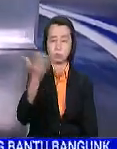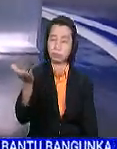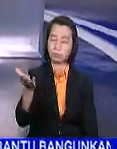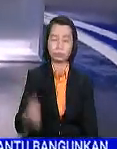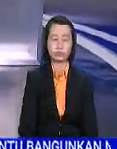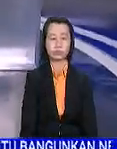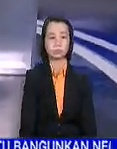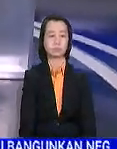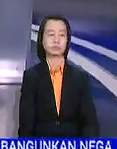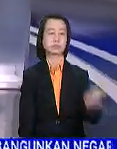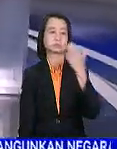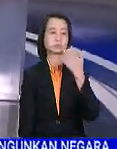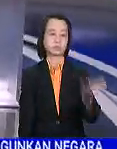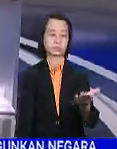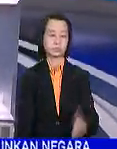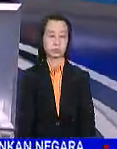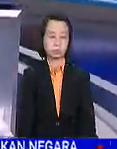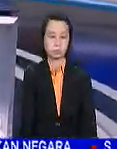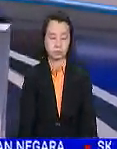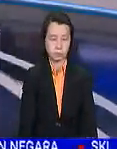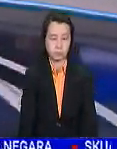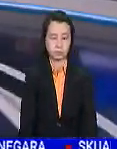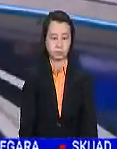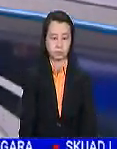terima kasih contents Hai Peta darah kita